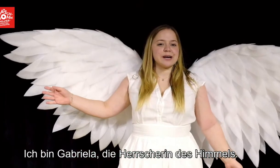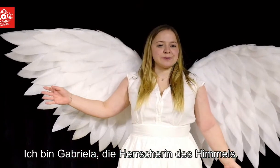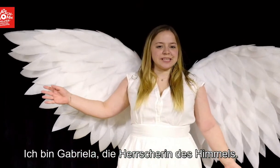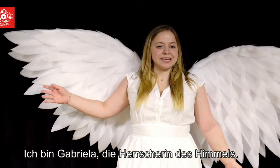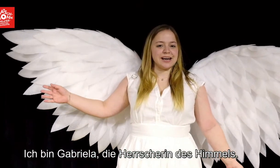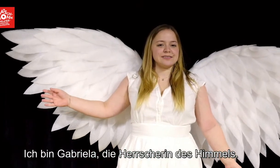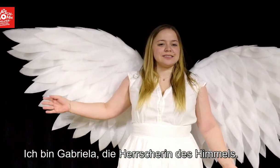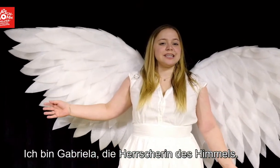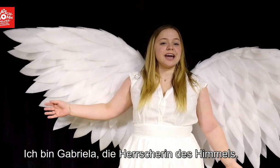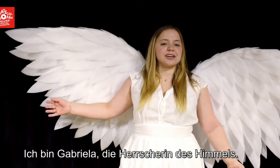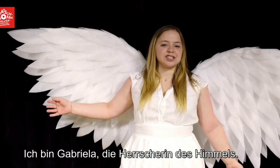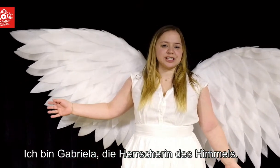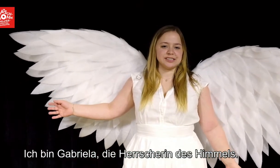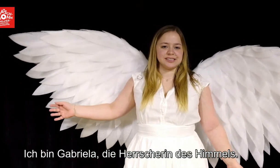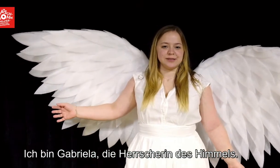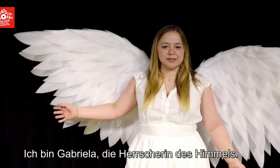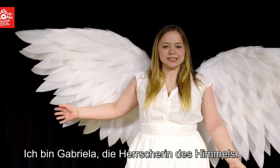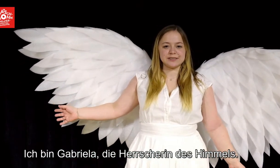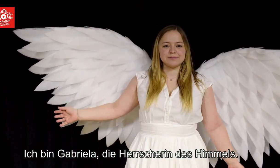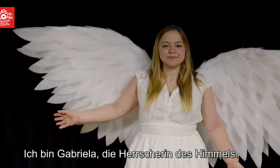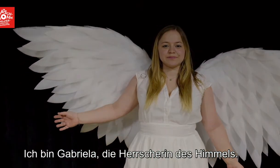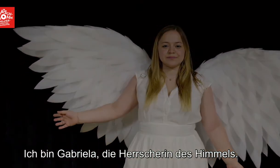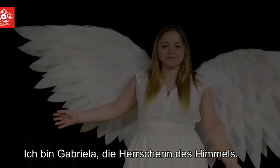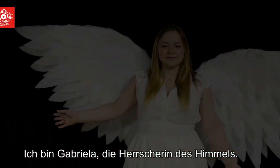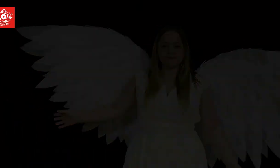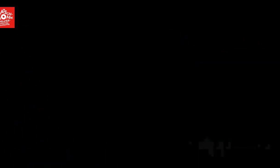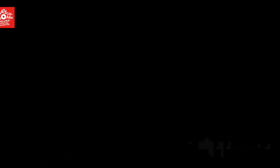Ich bin Gabriela, die Herrscherin des Himmels.